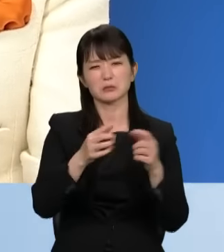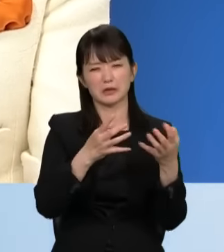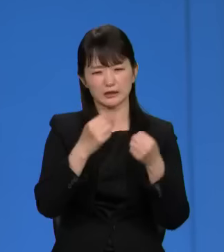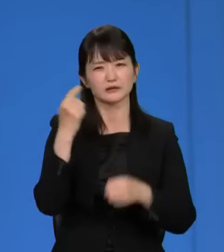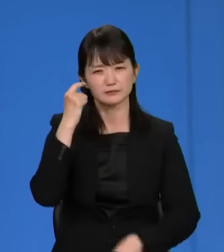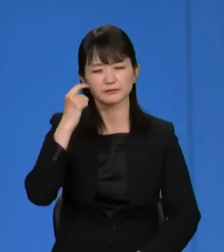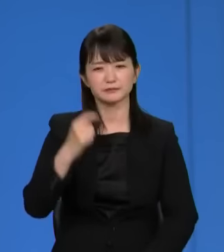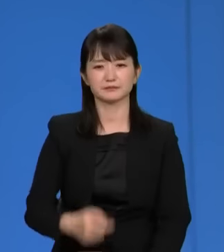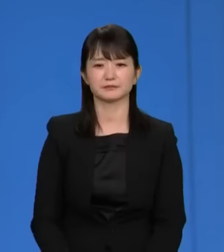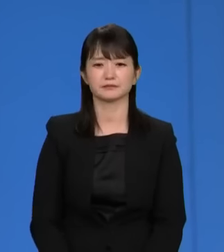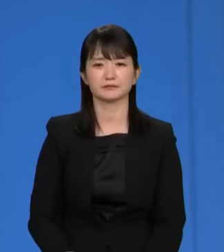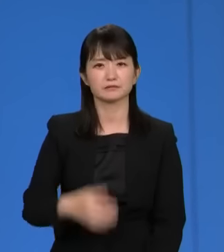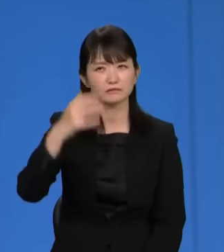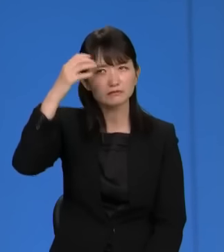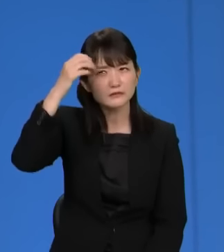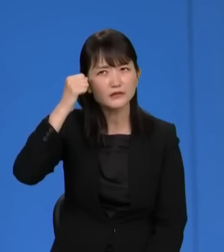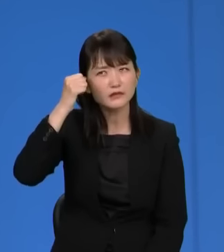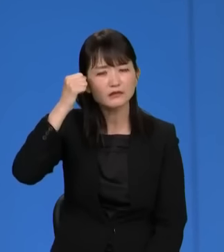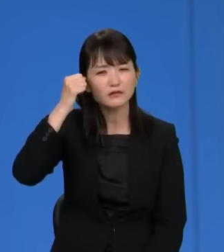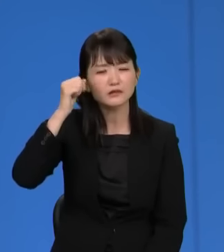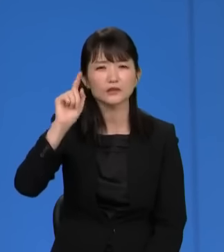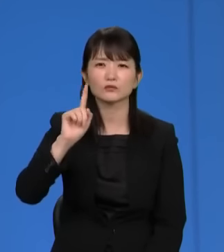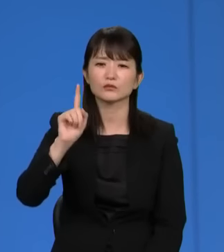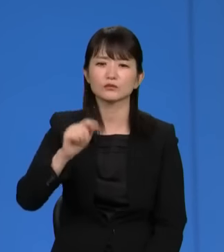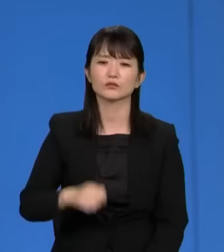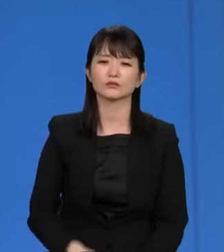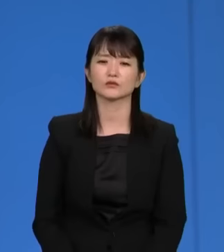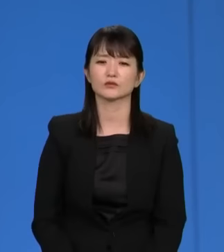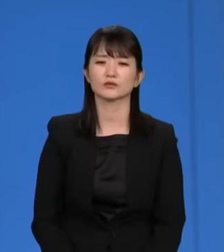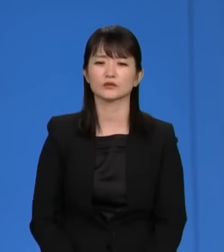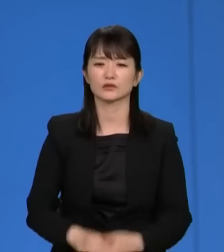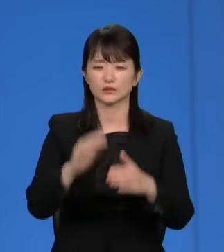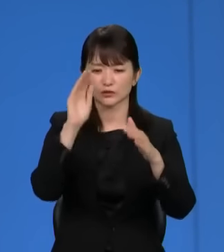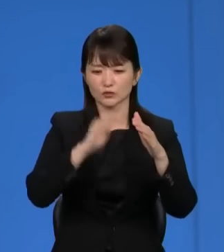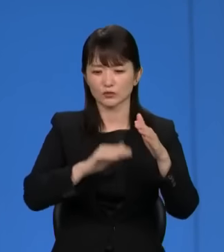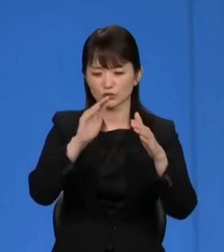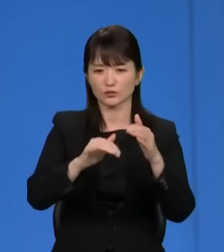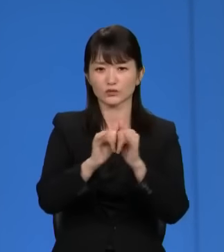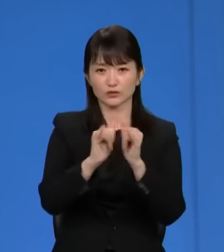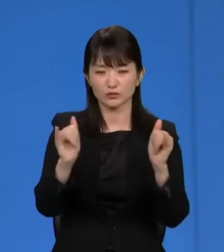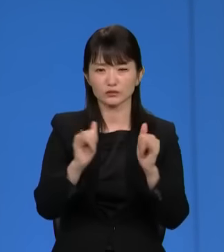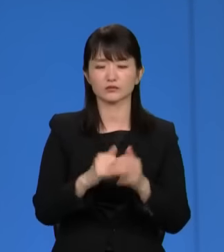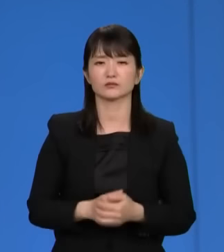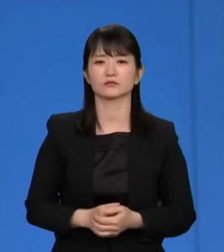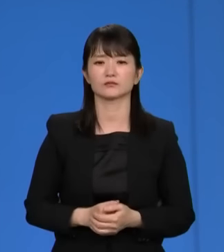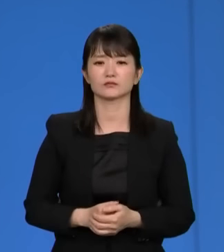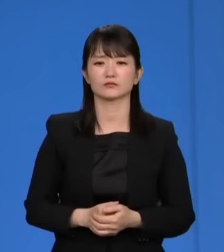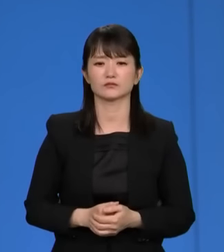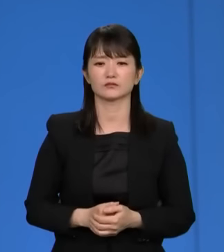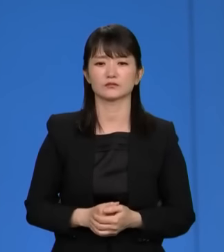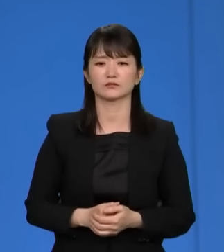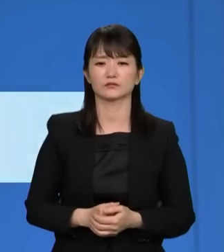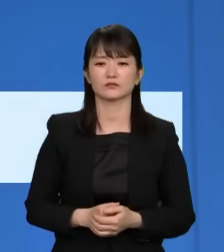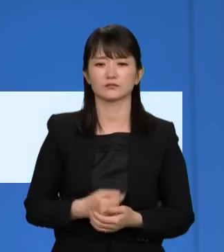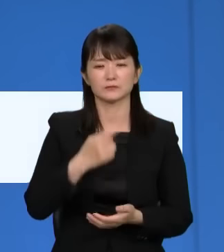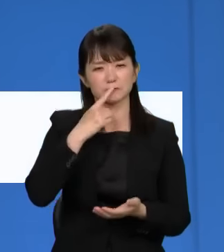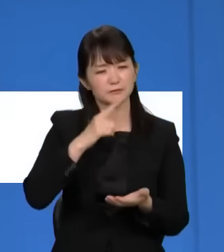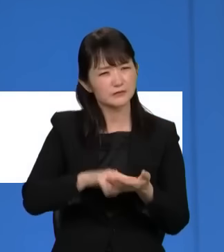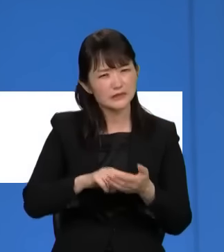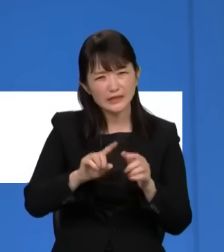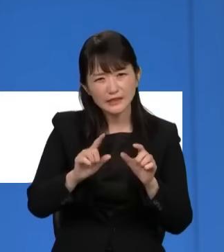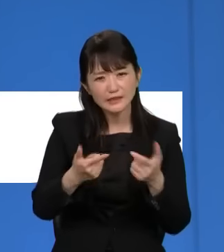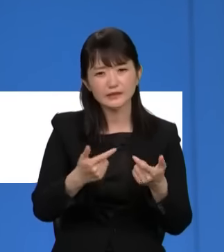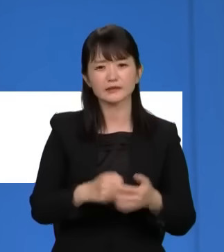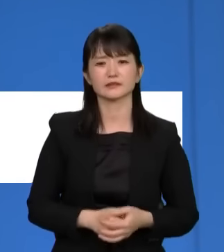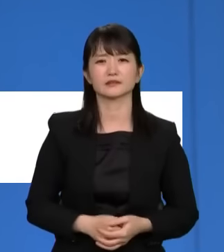뭐 기억을 해본다면 공인이기 한 거잖아요 뭐 쉽지 않음에 대한 얘기를 했습니다